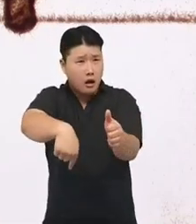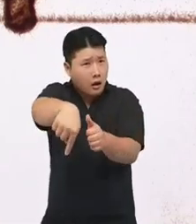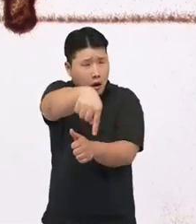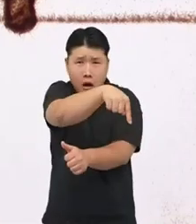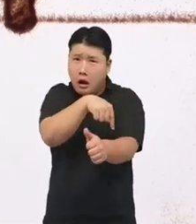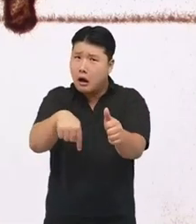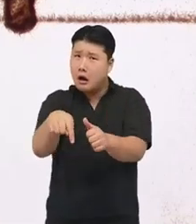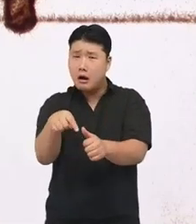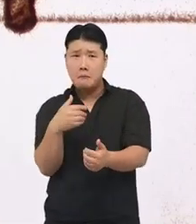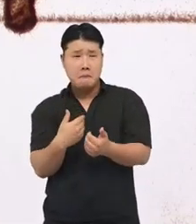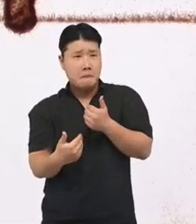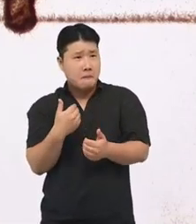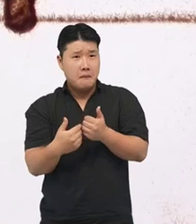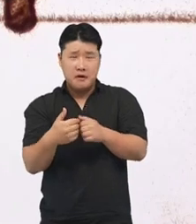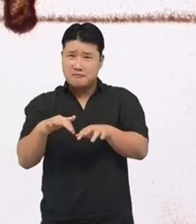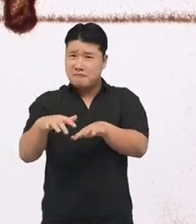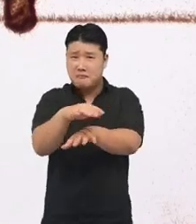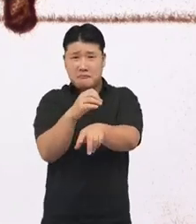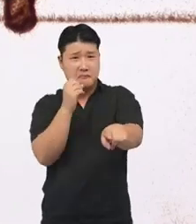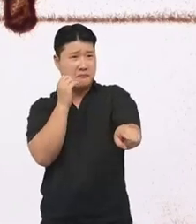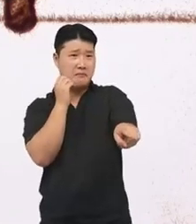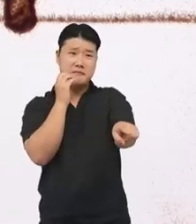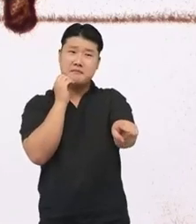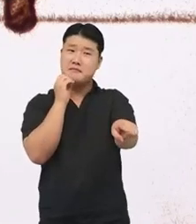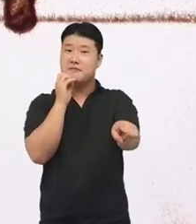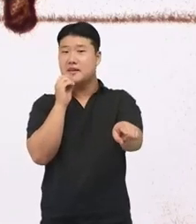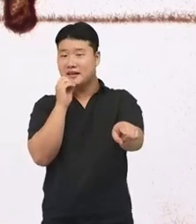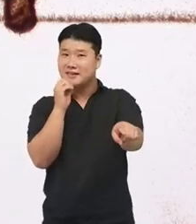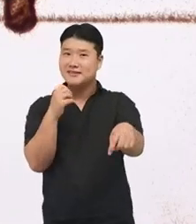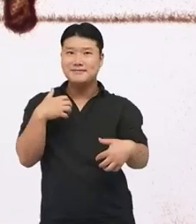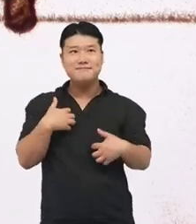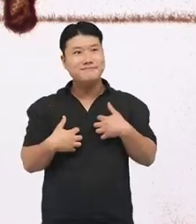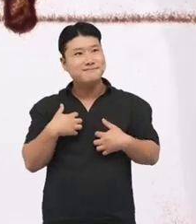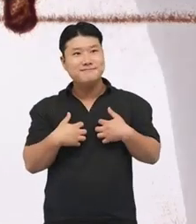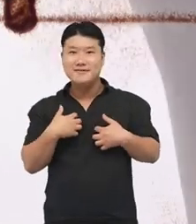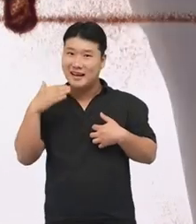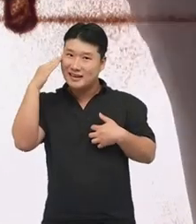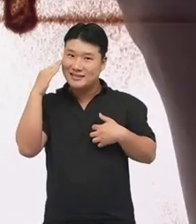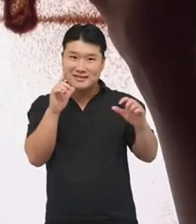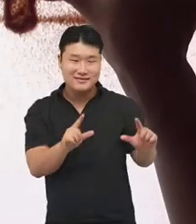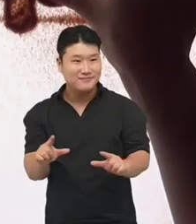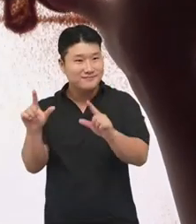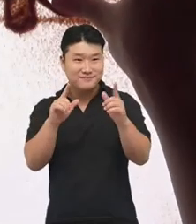생각보다 왁자지껄한데요. 이제 이곳에서 우리의 새로운 생활이 시작되겠네요.